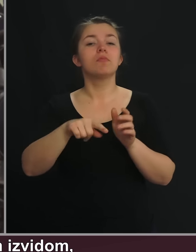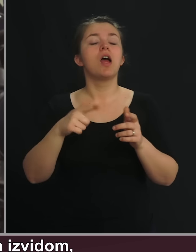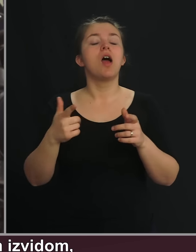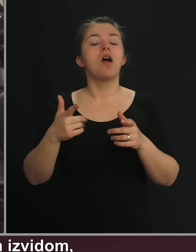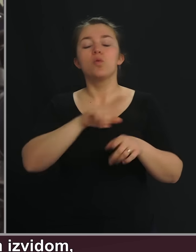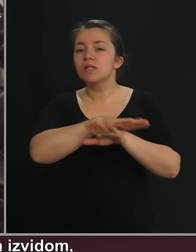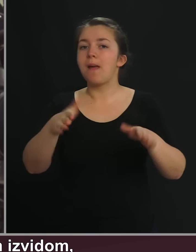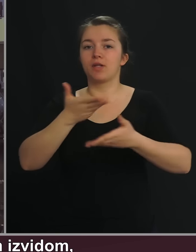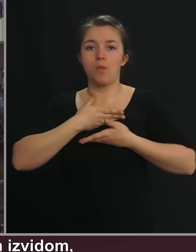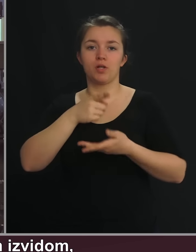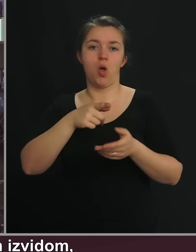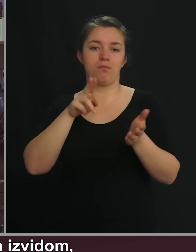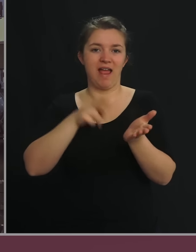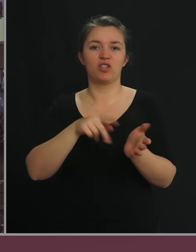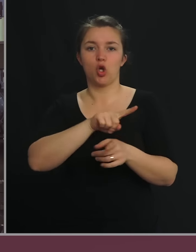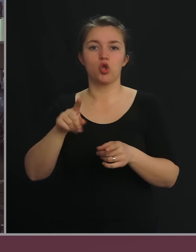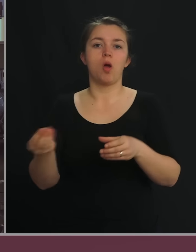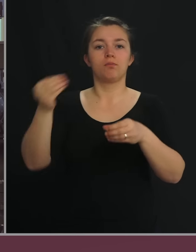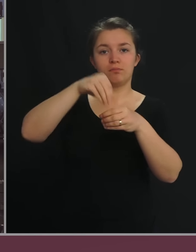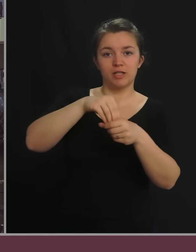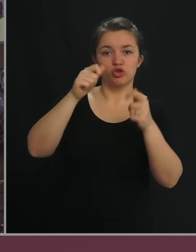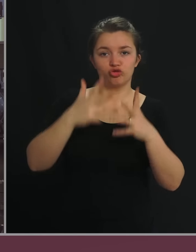vse pridobijo pravico do prištete dobe.